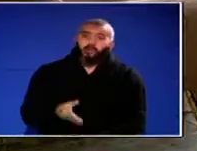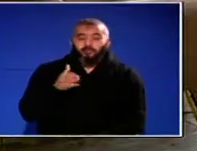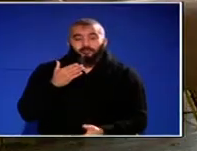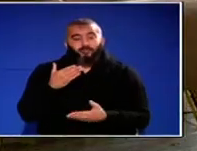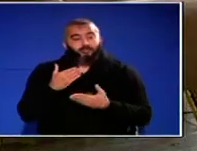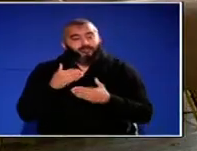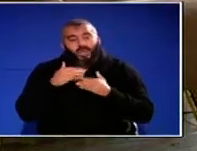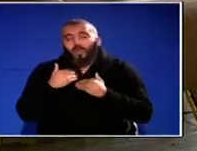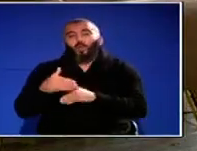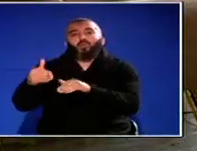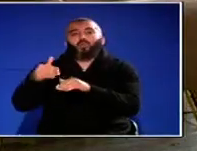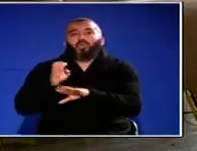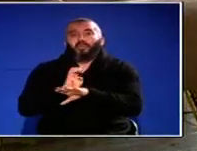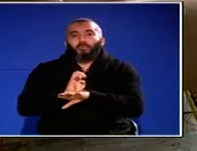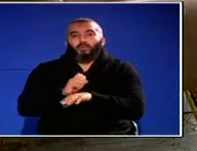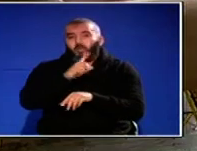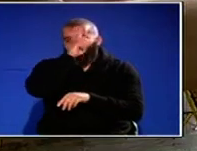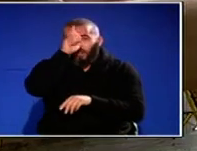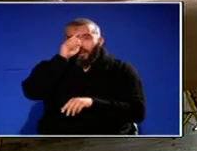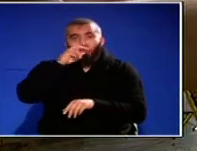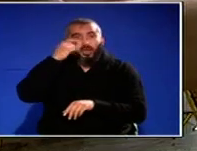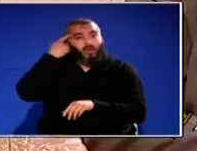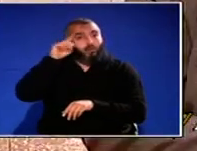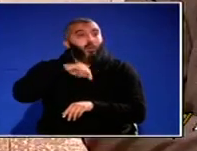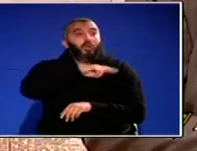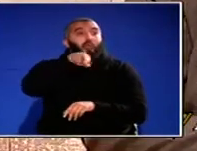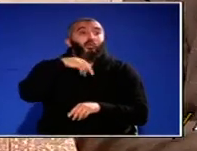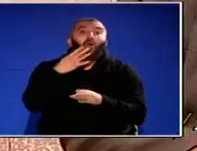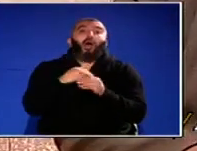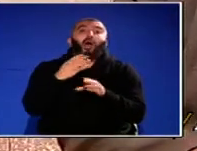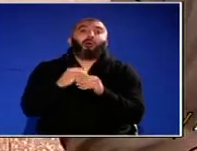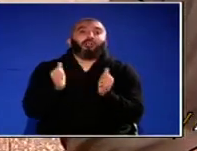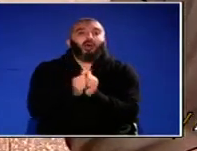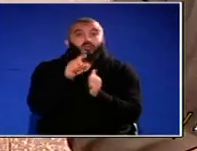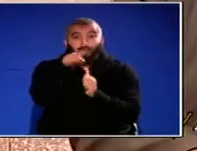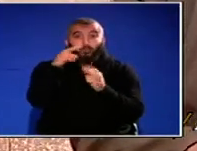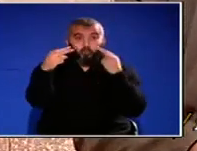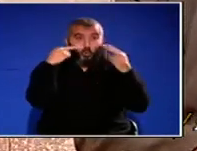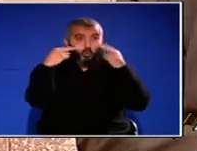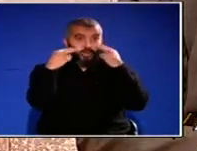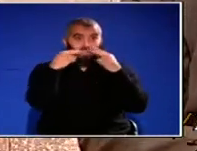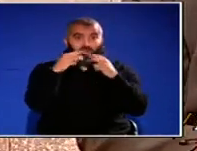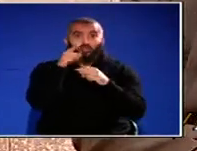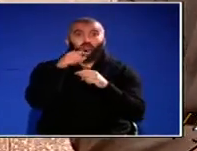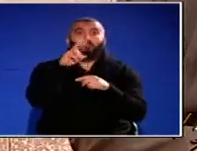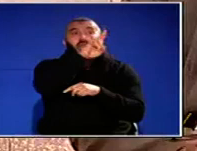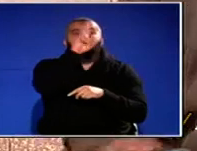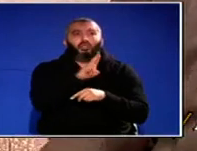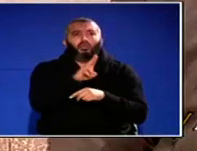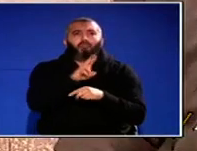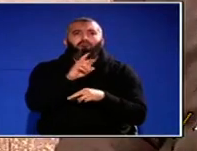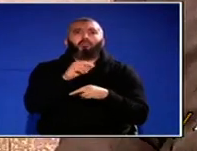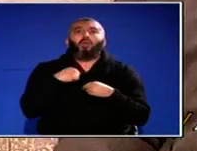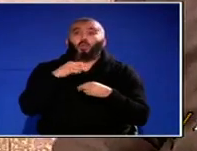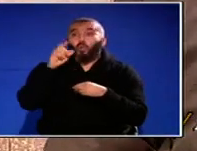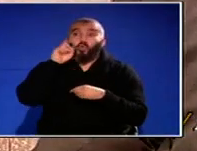يأتيكم ونستفيد منكم بأسئلتكم ونتعلم منكم من خلال هذا التواصل المباشر. خلينا نسمع الانشغال